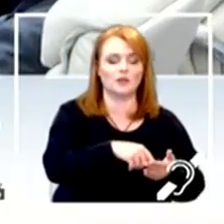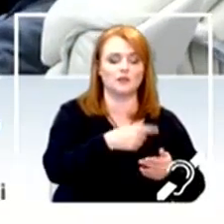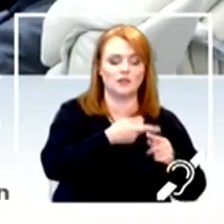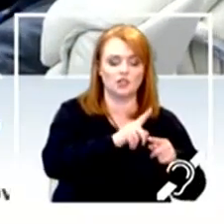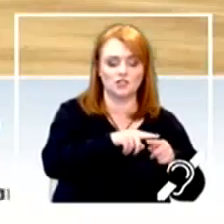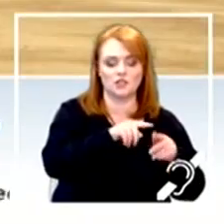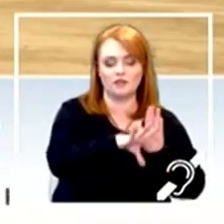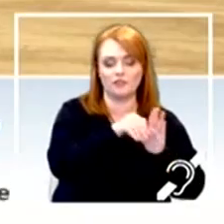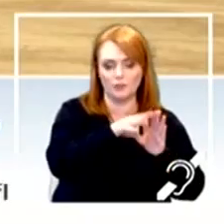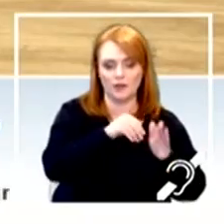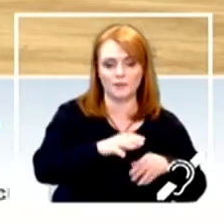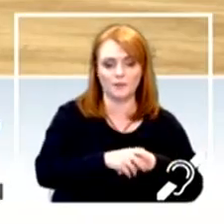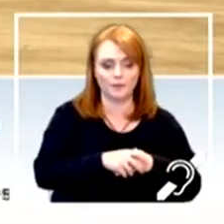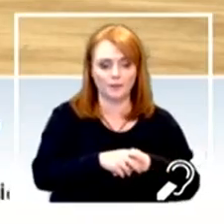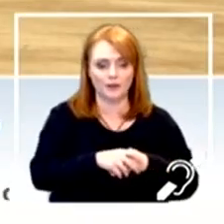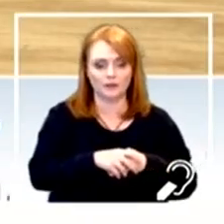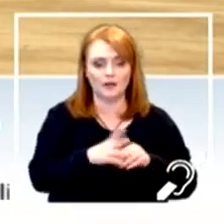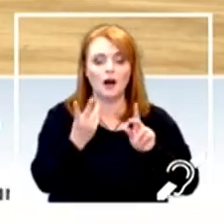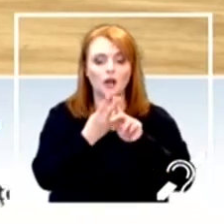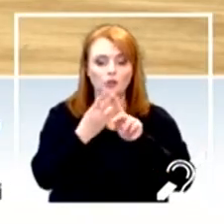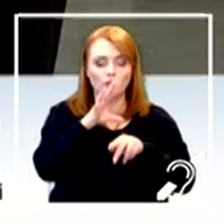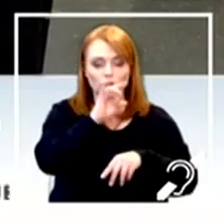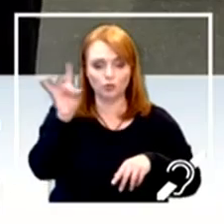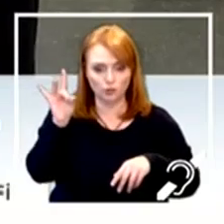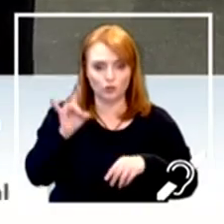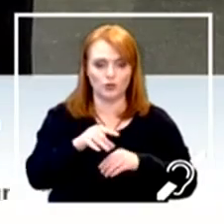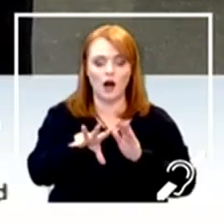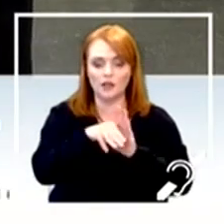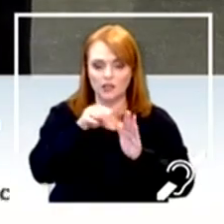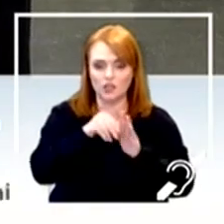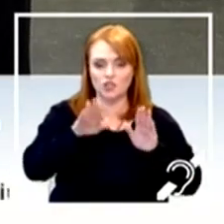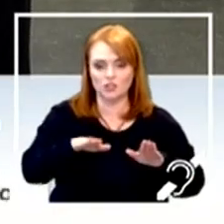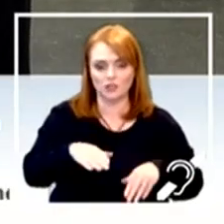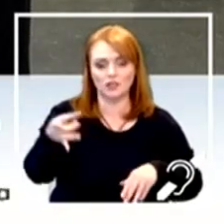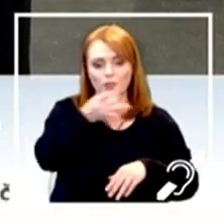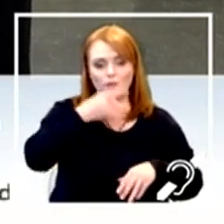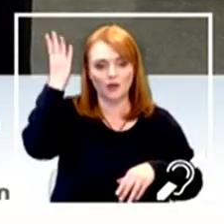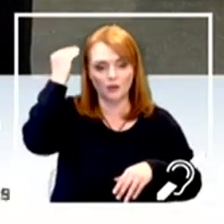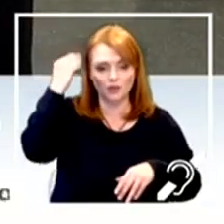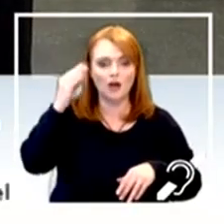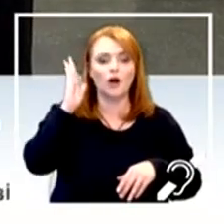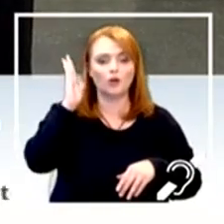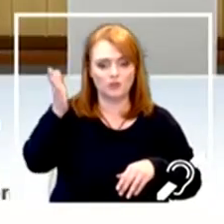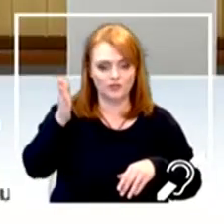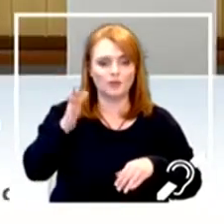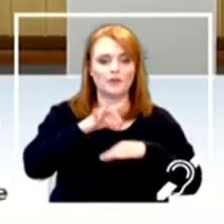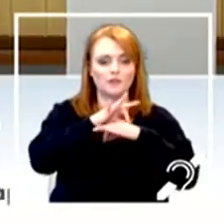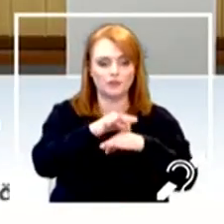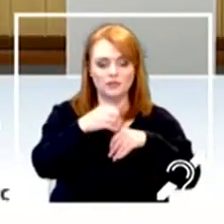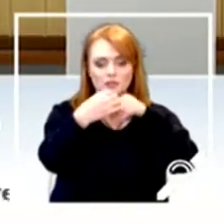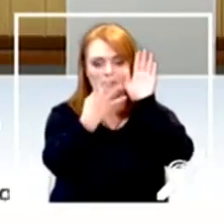Republica Moldova. Reamintim că cel de-al doilea tur al alegerilor locale din Republica Moldova urmează să aibă loc pe data